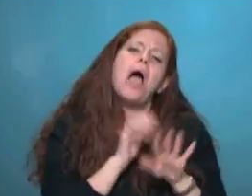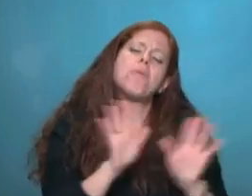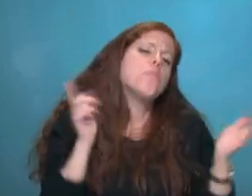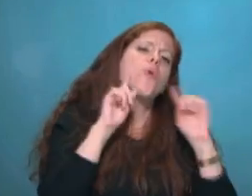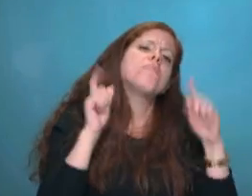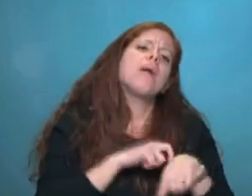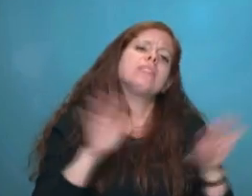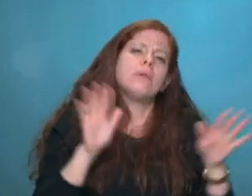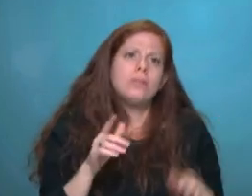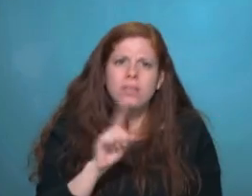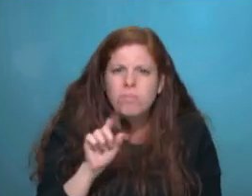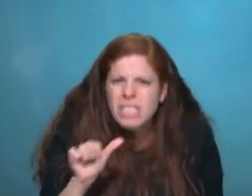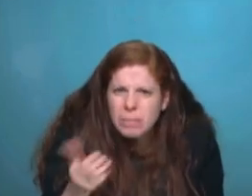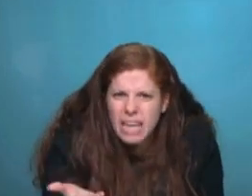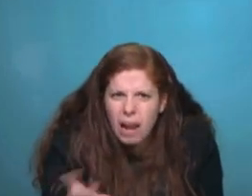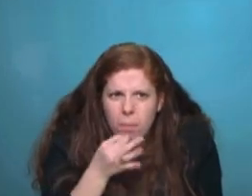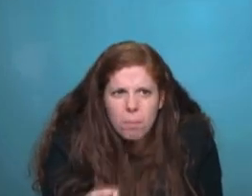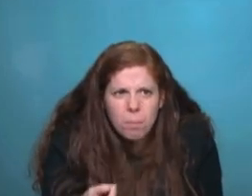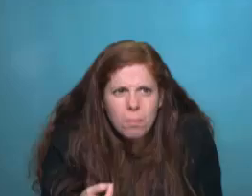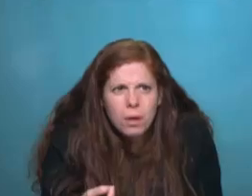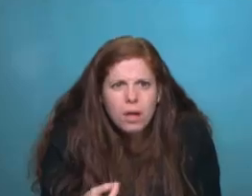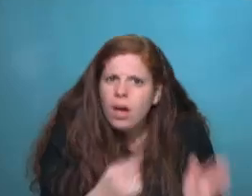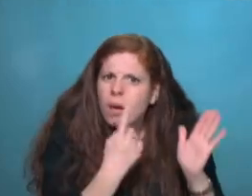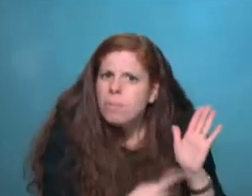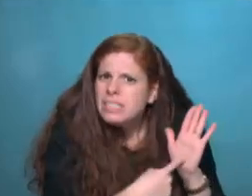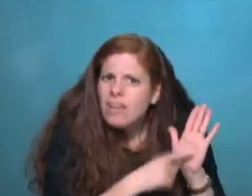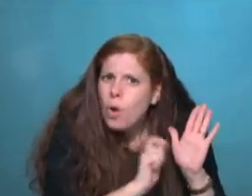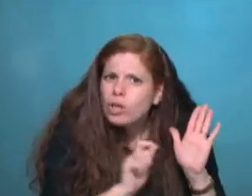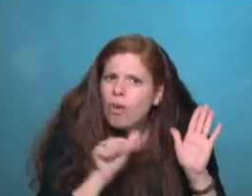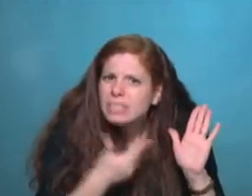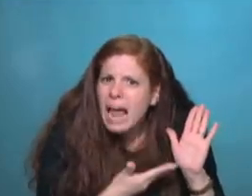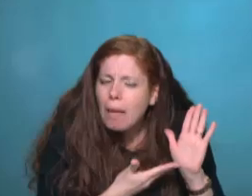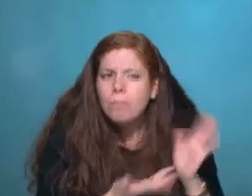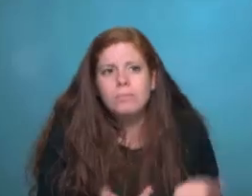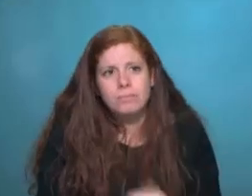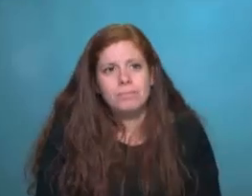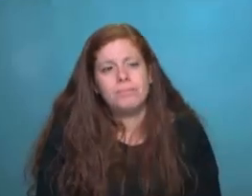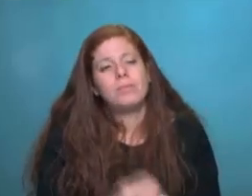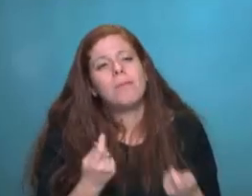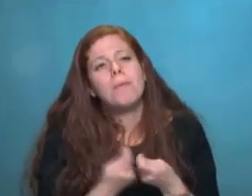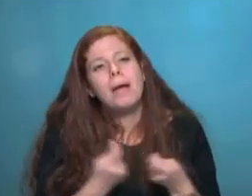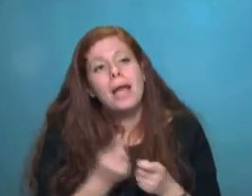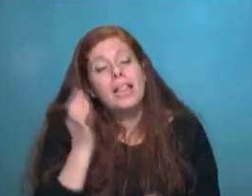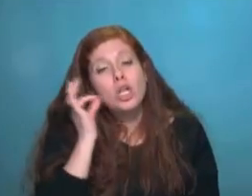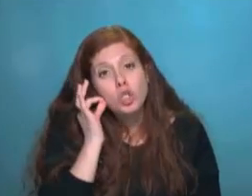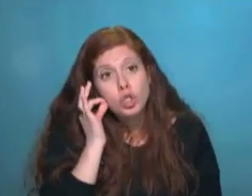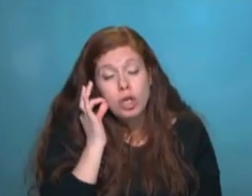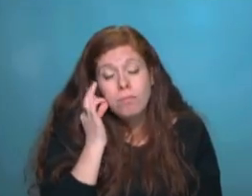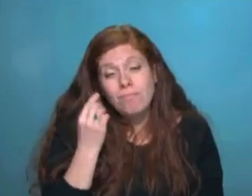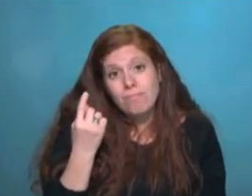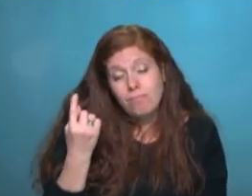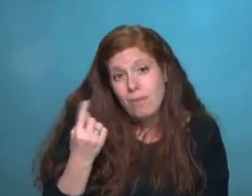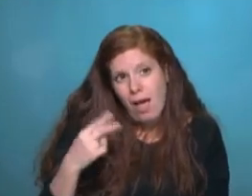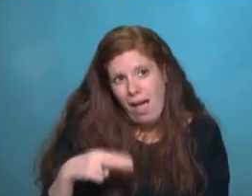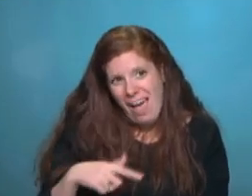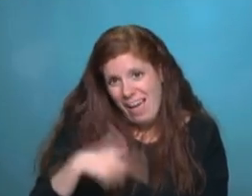מי זה אמסלם? בצו לא כתוב אמסלם. מבחינת הנשים החד מיניות, הוא סלב.